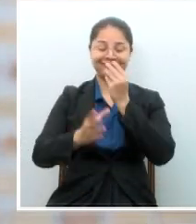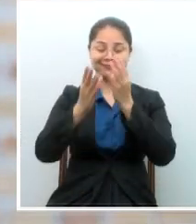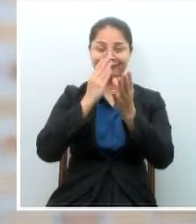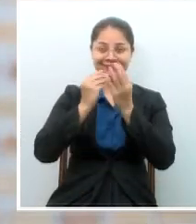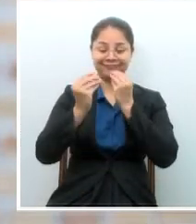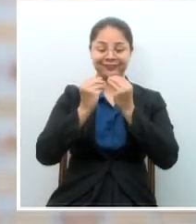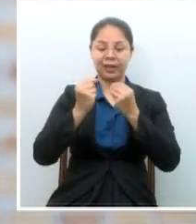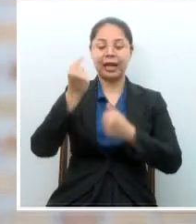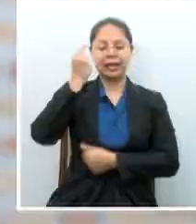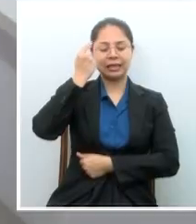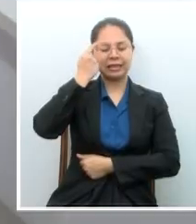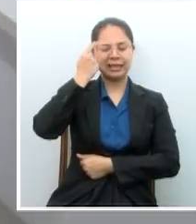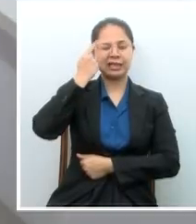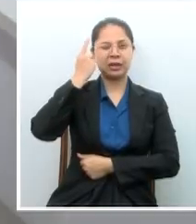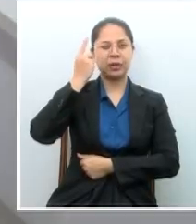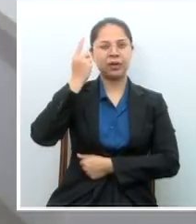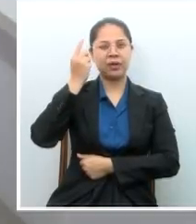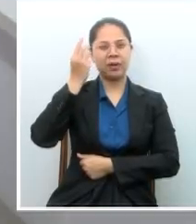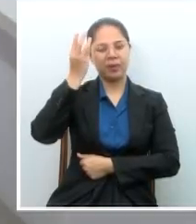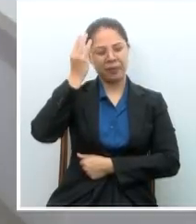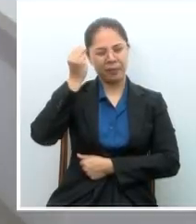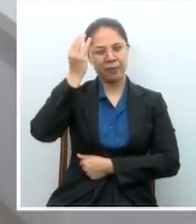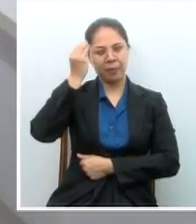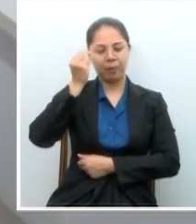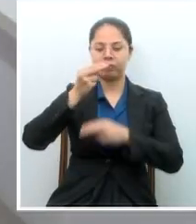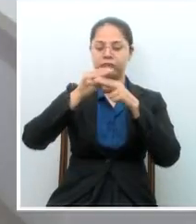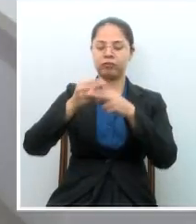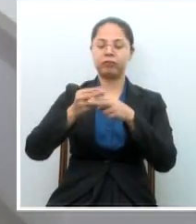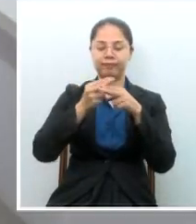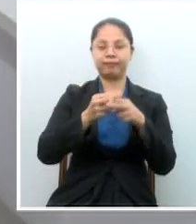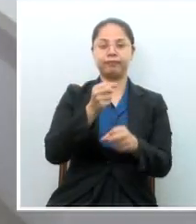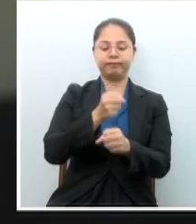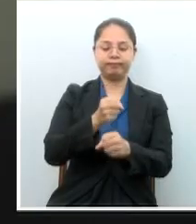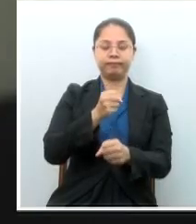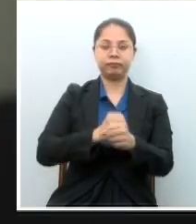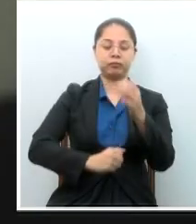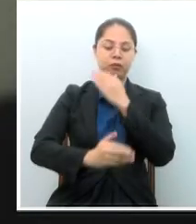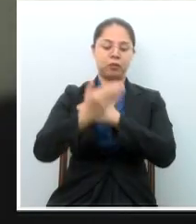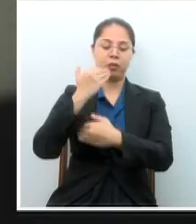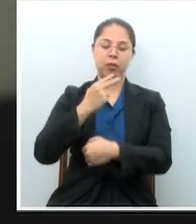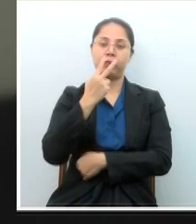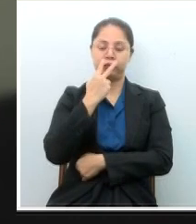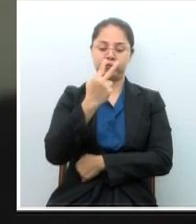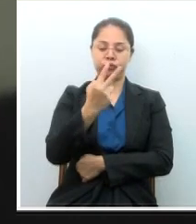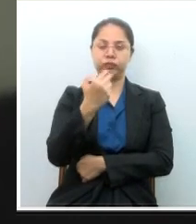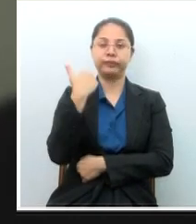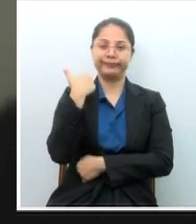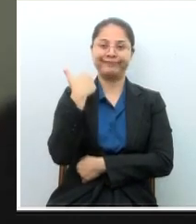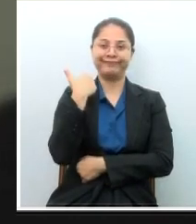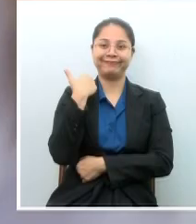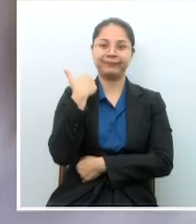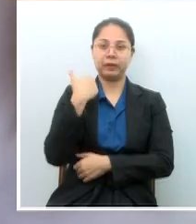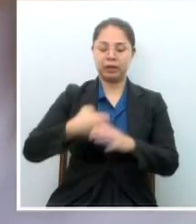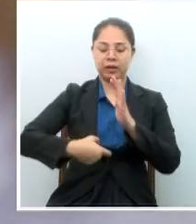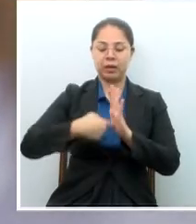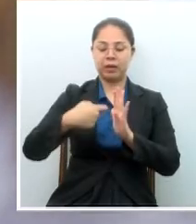ที่คิดวิเคราะห์นะคะสร้างองค์ความรู้ด้วยตนเองจากการสืบค้นวิเคราะห์ข้อมูลนะคะโดยมีเหตุผล